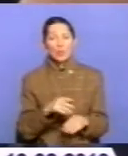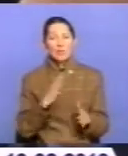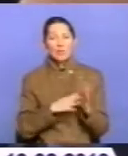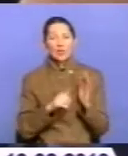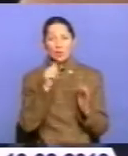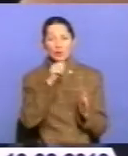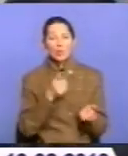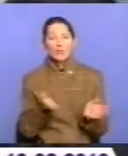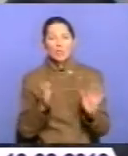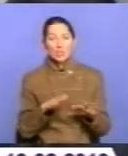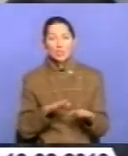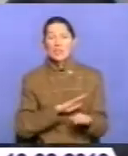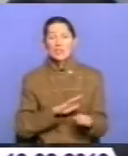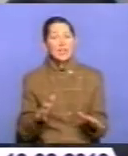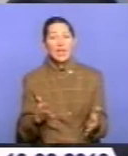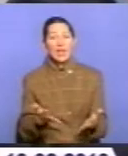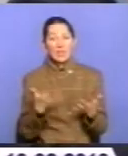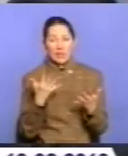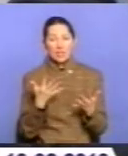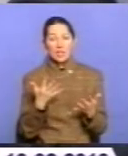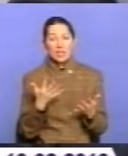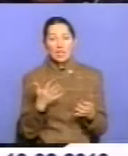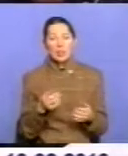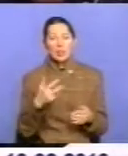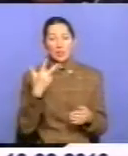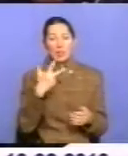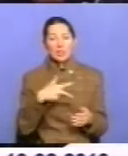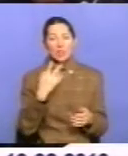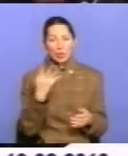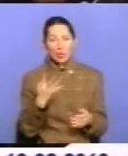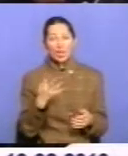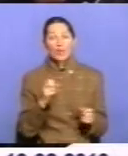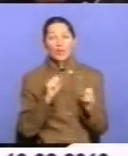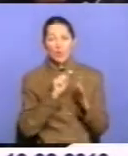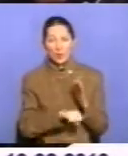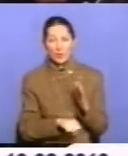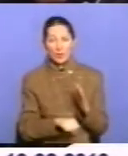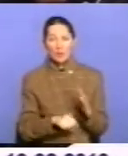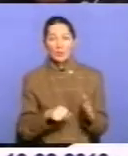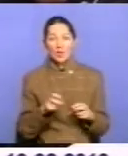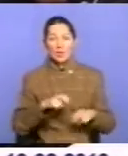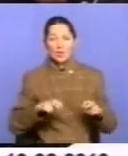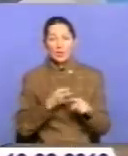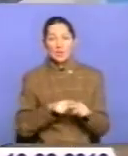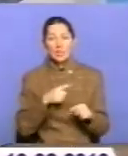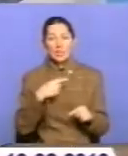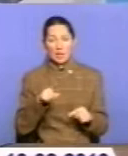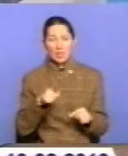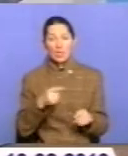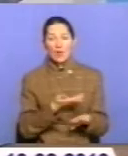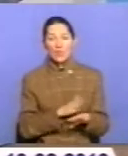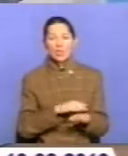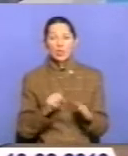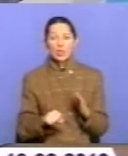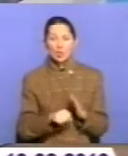залишаються нерозкритими 34 навмисні вбивства. Досудове розслідування цих та інших важких злочинів відновлене, а відомості